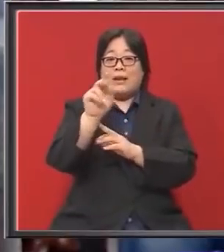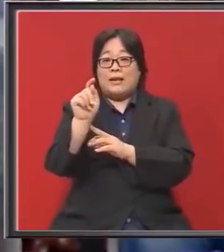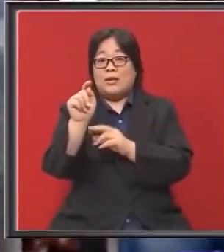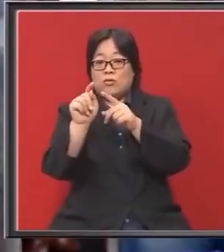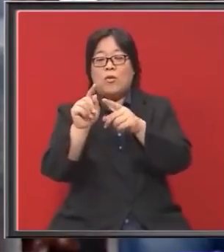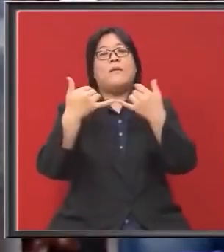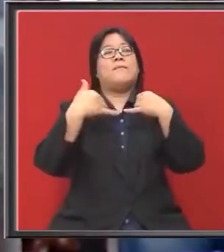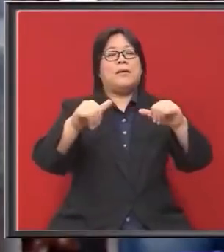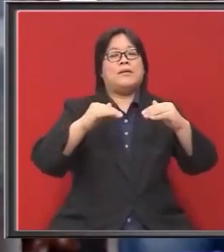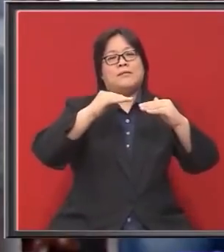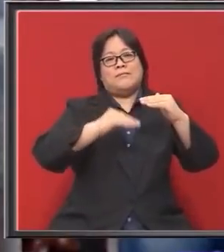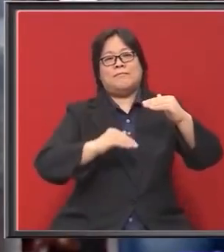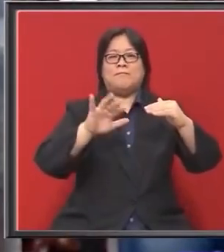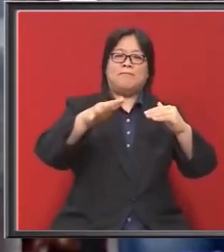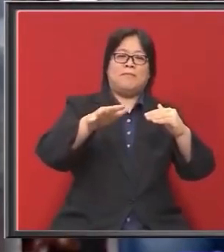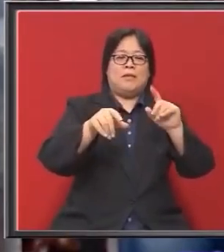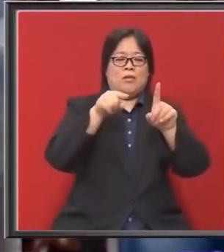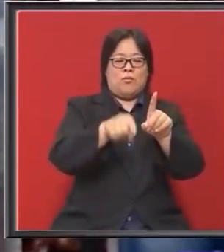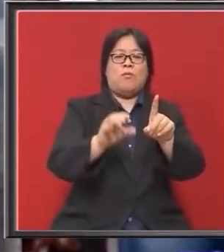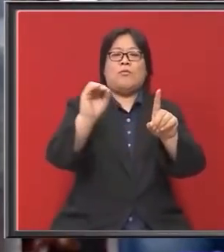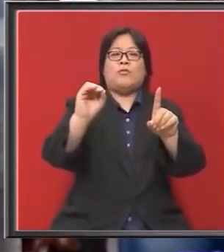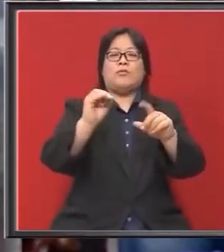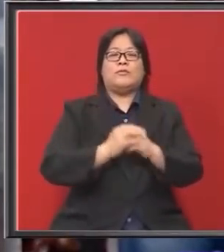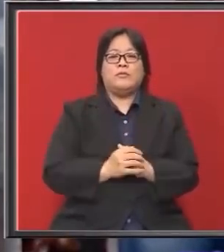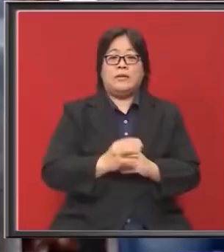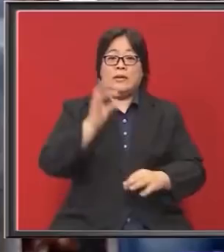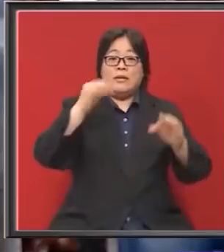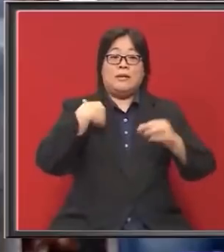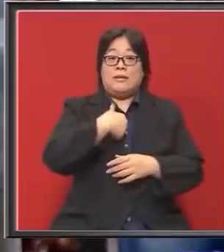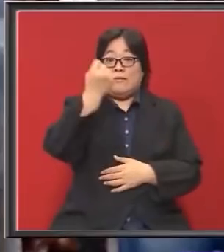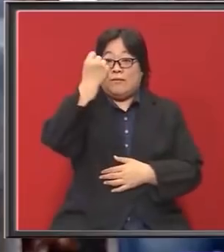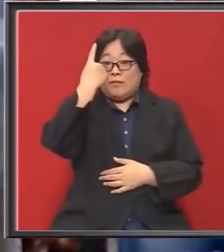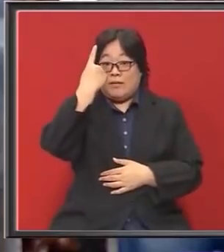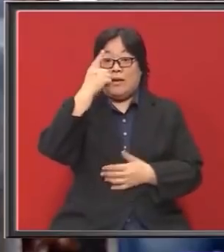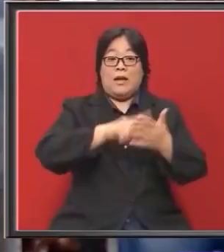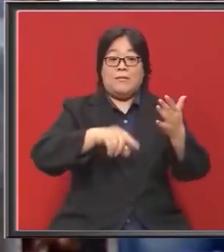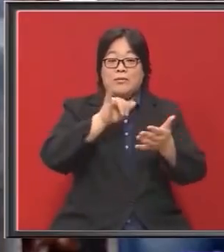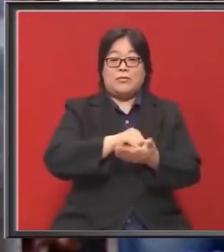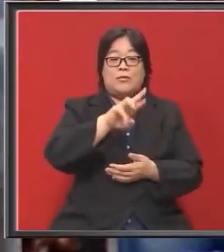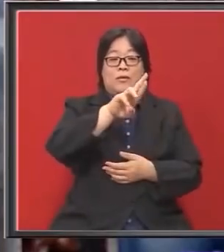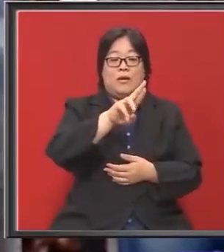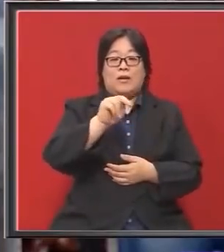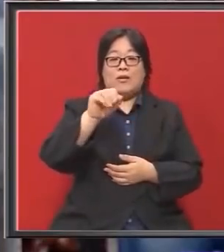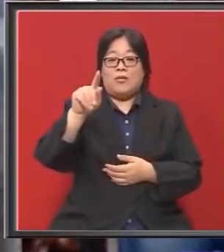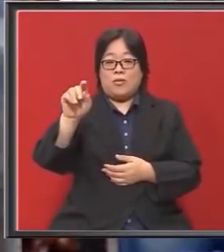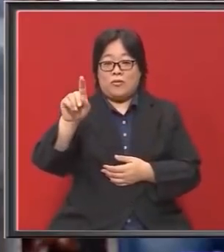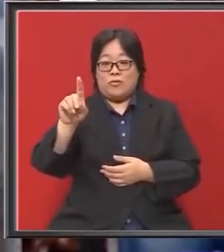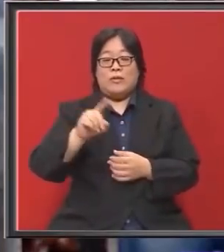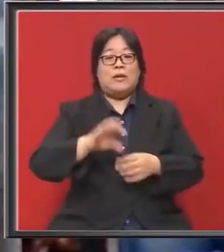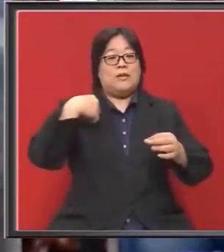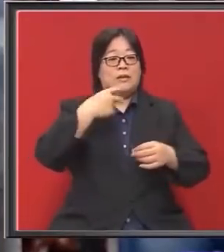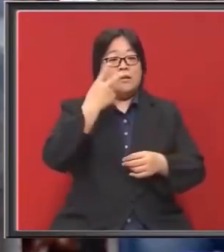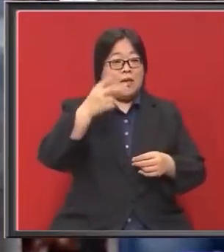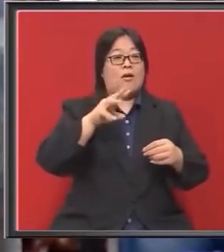masih lagi di bawah lebih Kuang ini satu pulang kosong ya kalau kita paham aku di itu Arnold dan kau terlihat